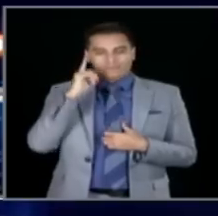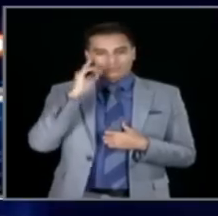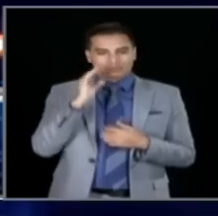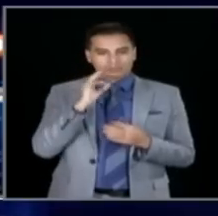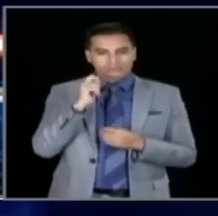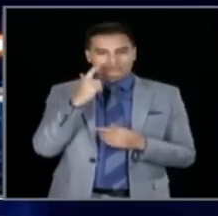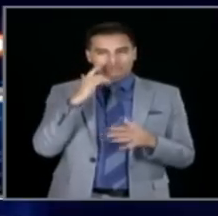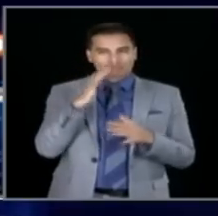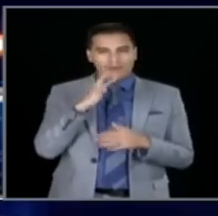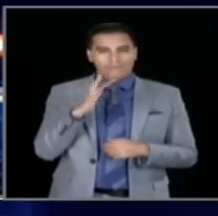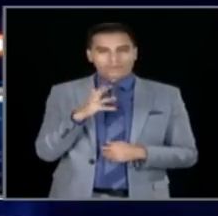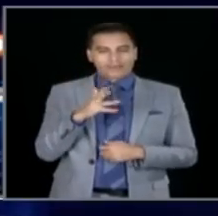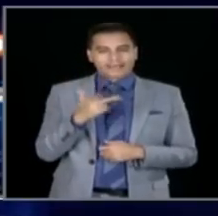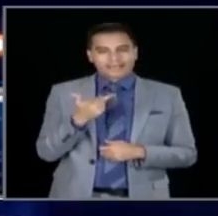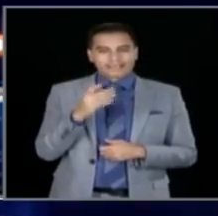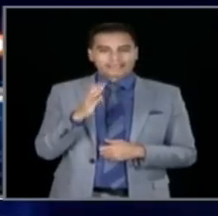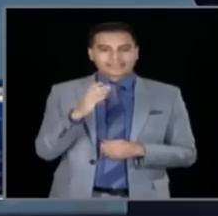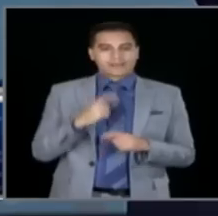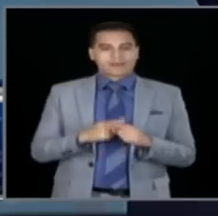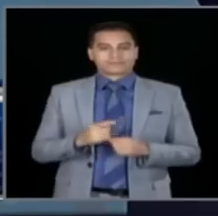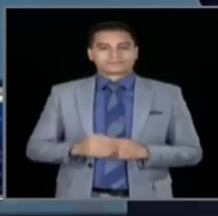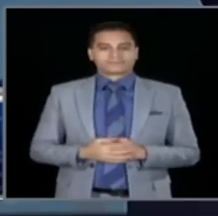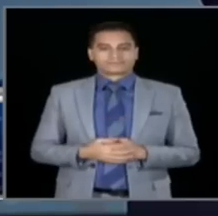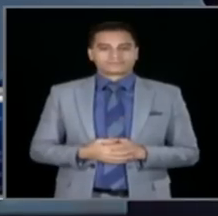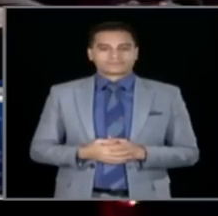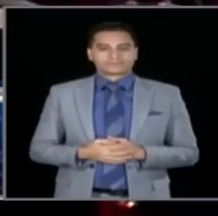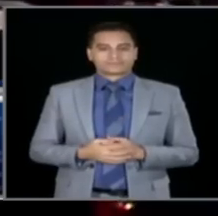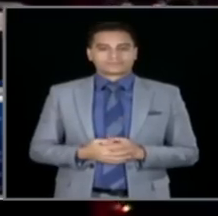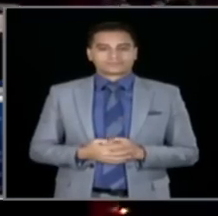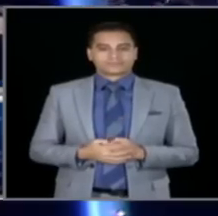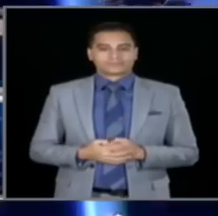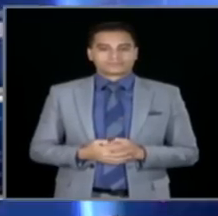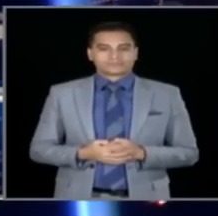عنده تصور ممكن تبقى ايه. إجابة خاطئة. مهم.